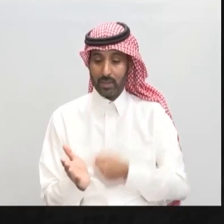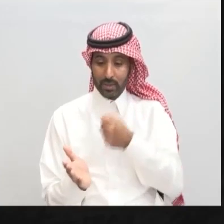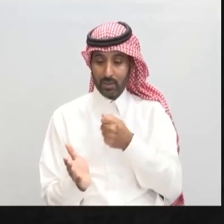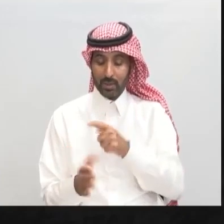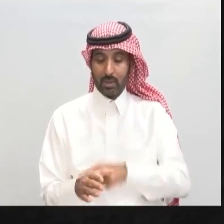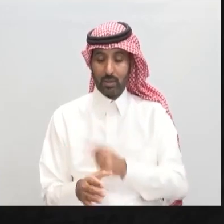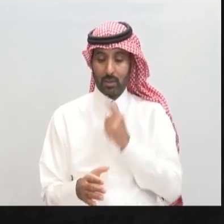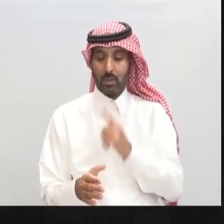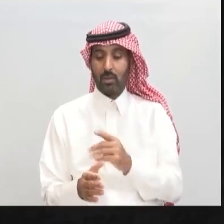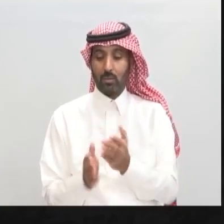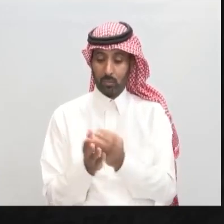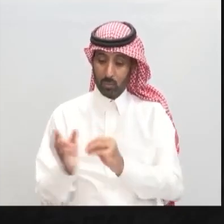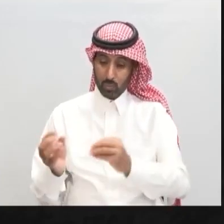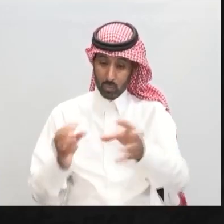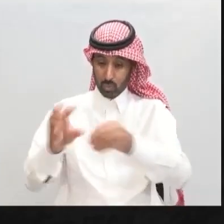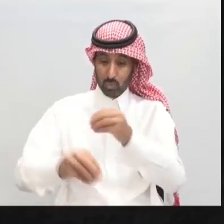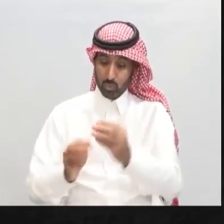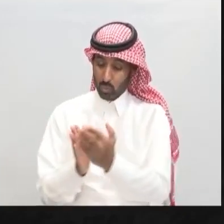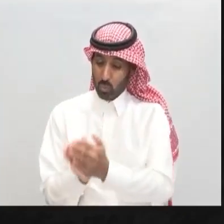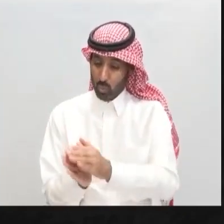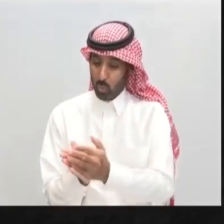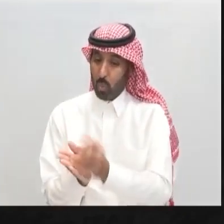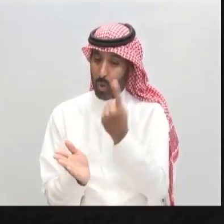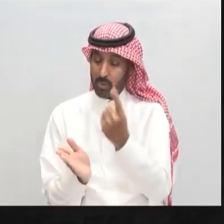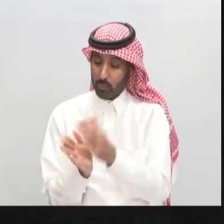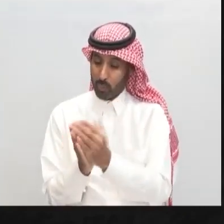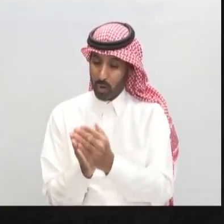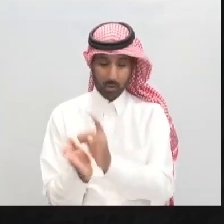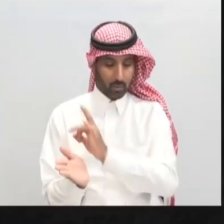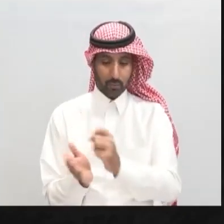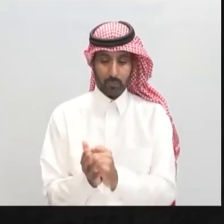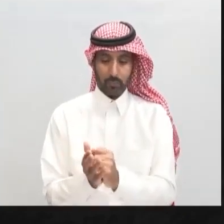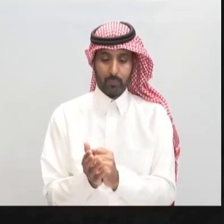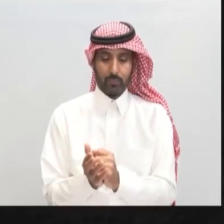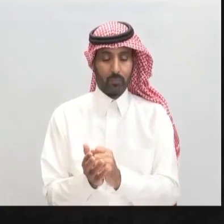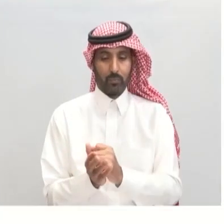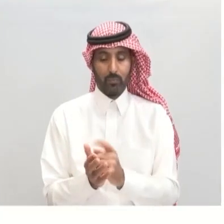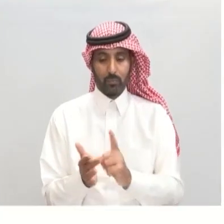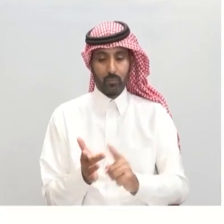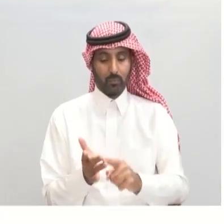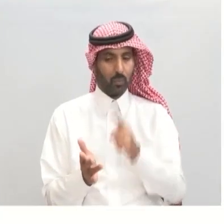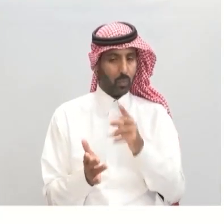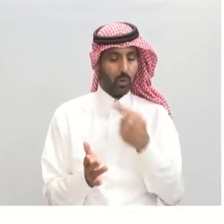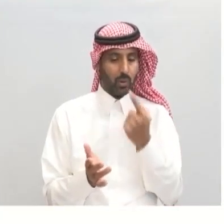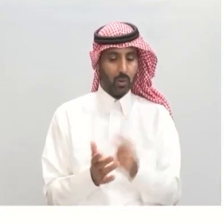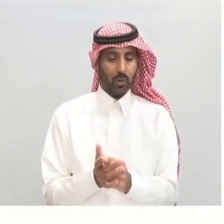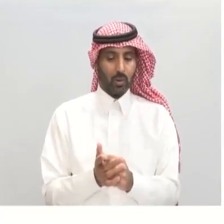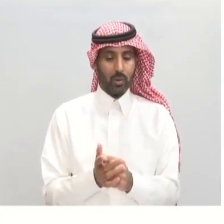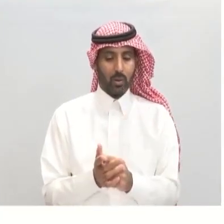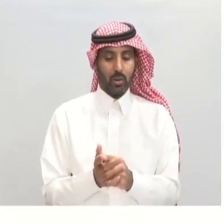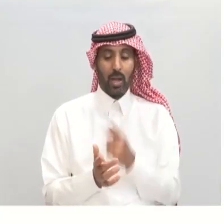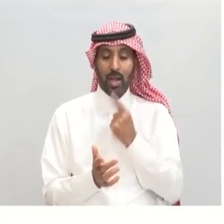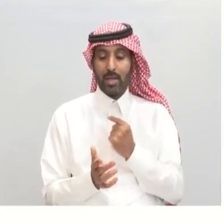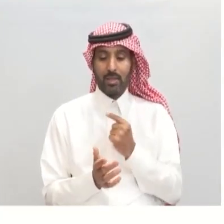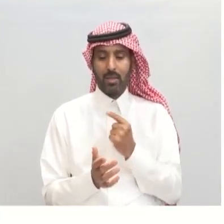والسلام لكنه لم يجمع في مصحف واحد كذلكم مما ذكرنا ما رايكم احسنتم